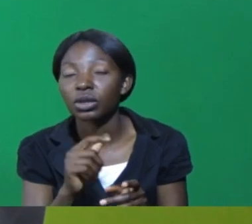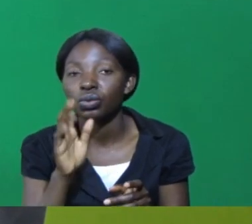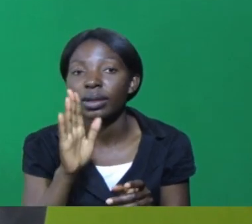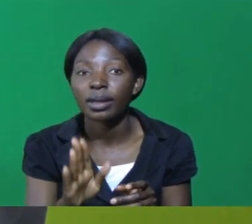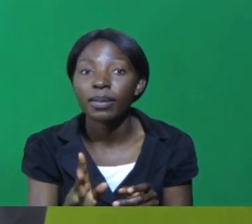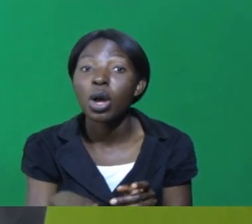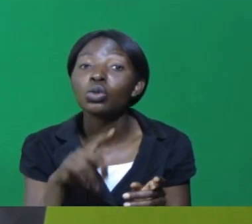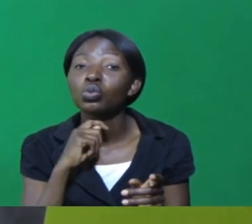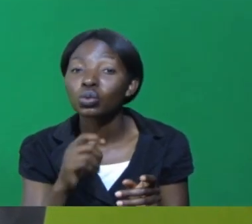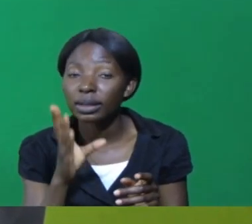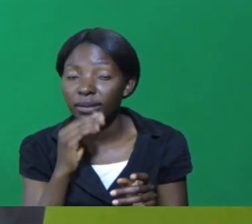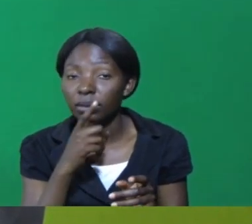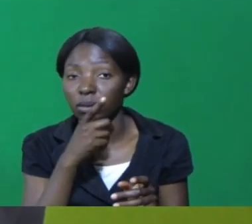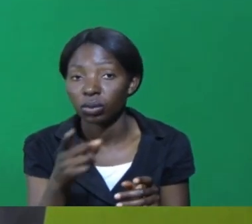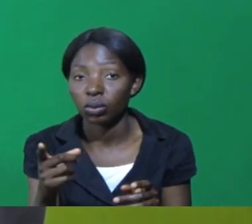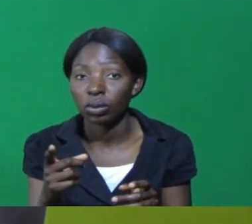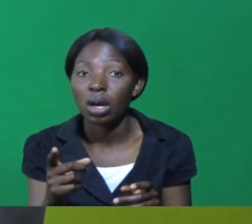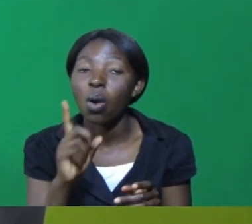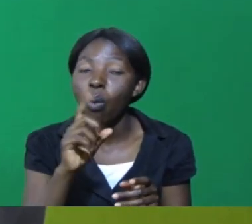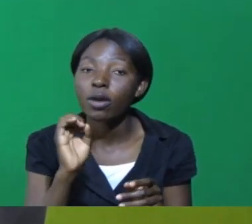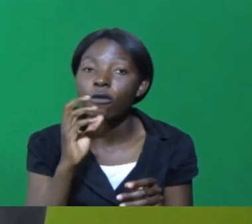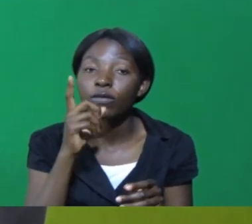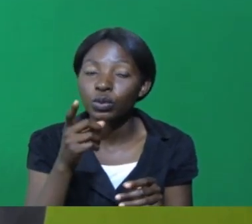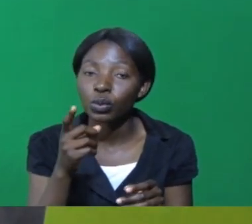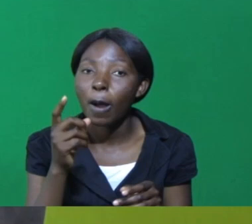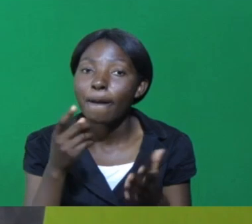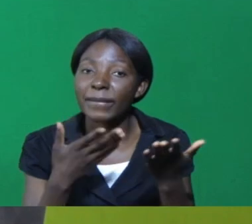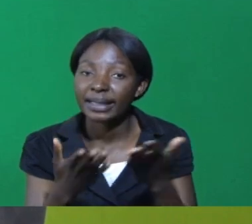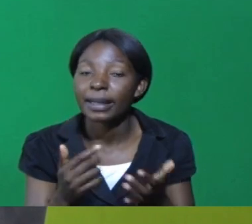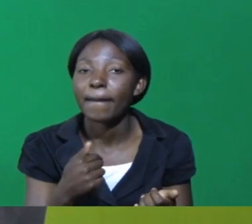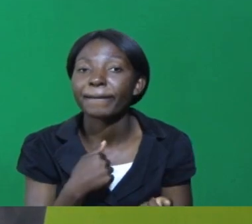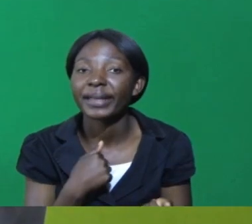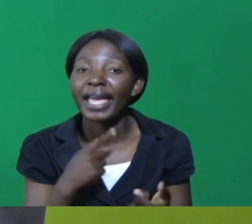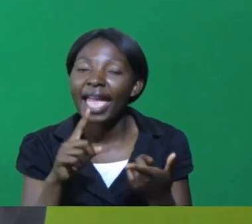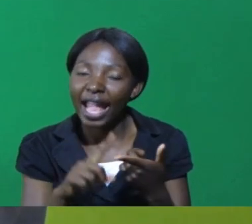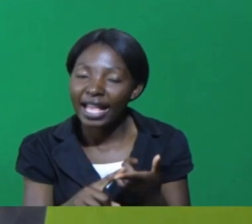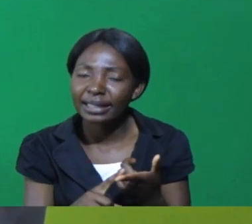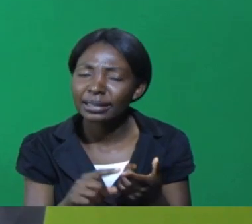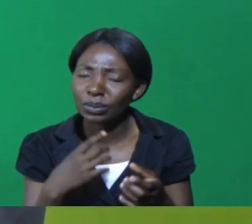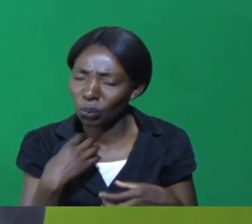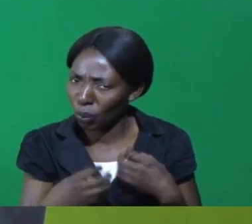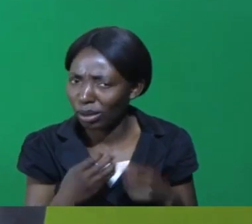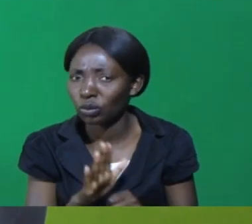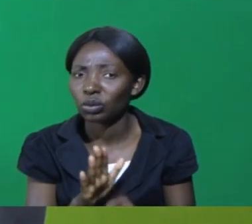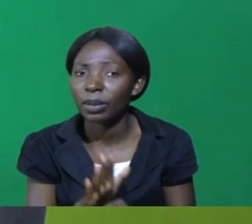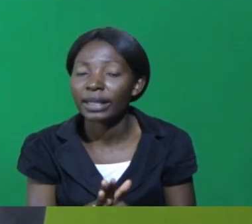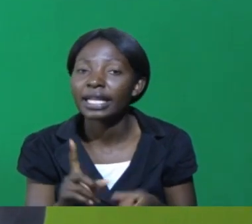kwavari, zvirokwazvo ndinoti kwamuri, mumwe wenyu uchandipandukira. Zvino vakava neshungu